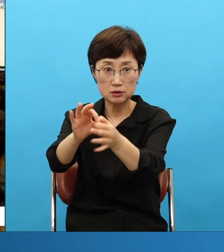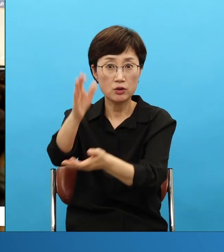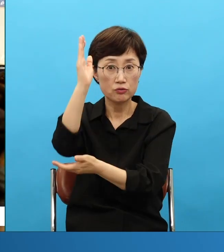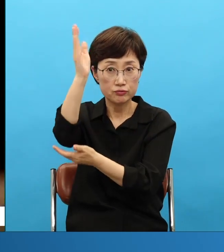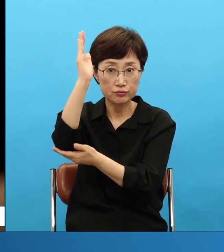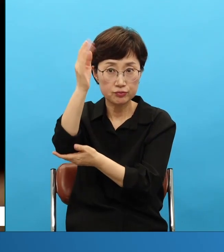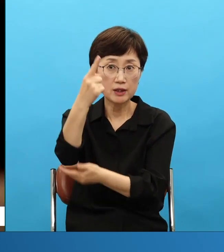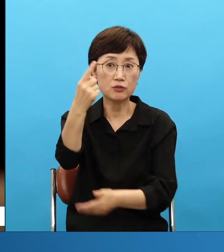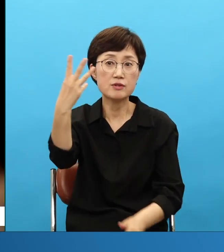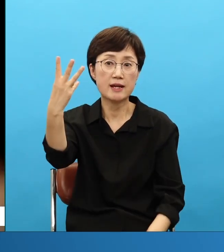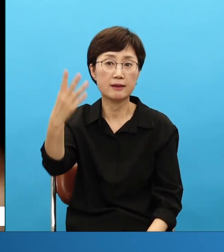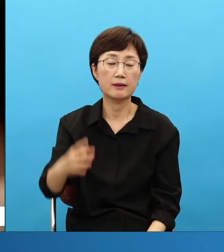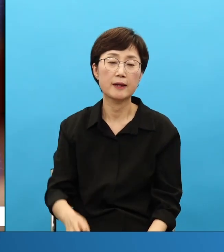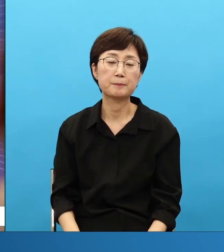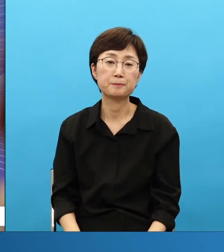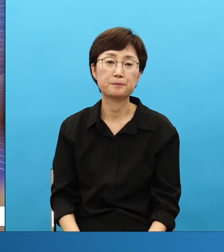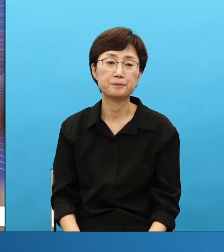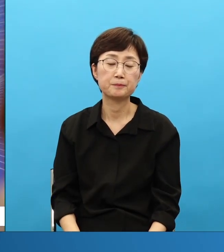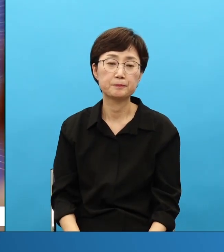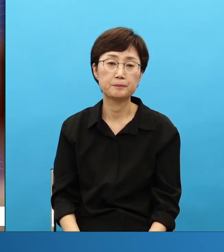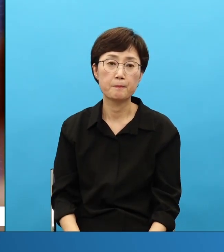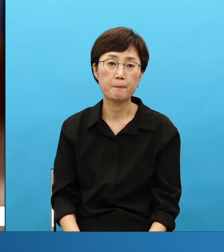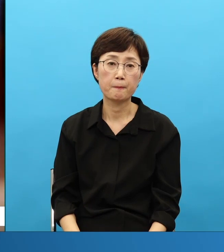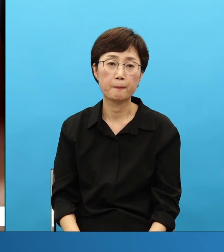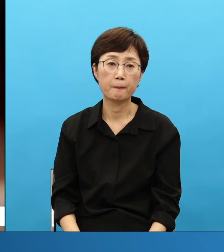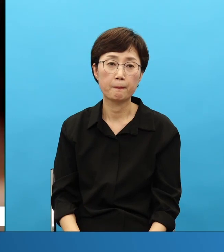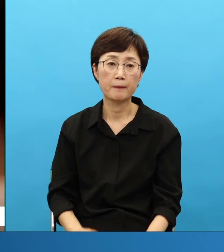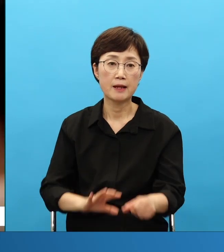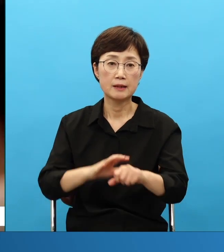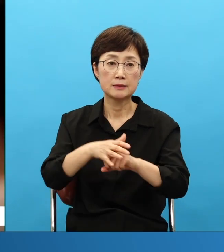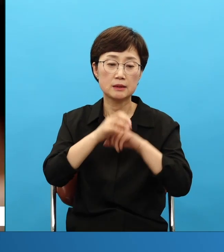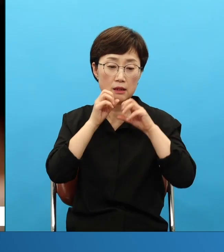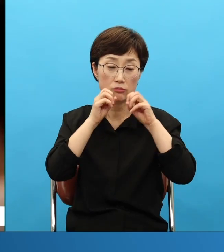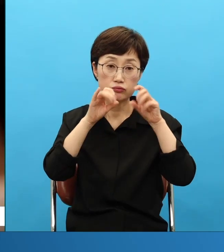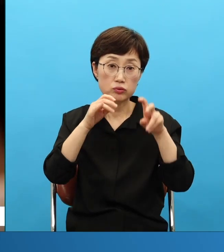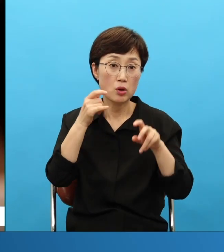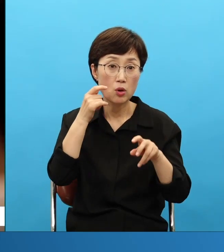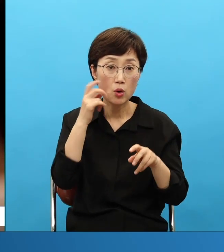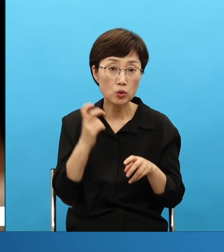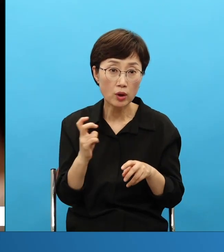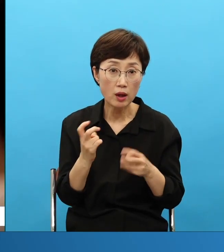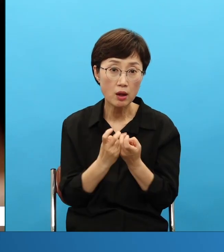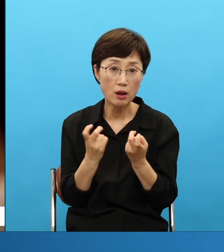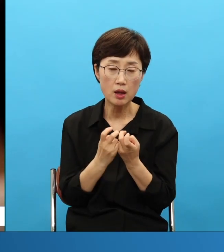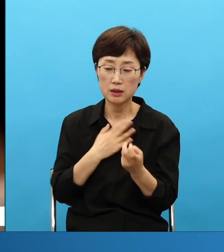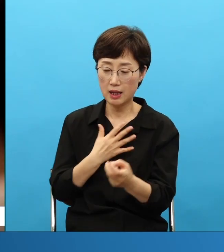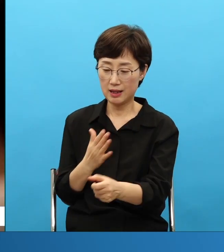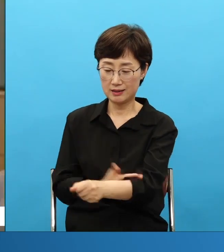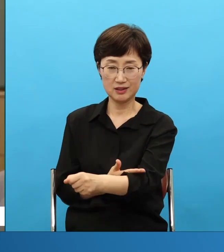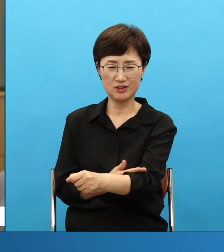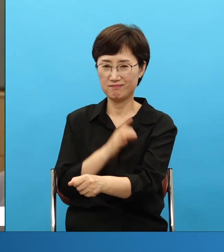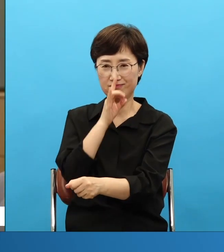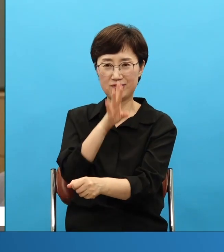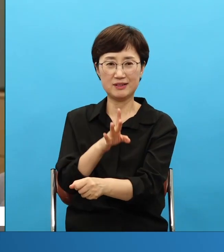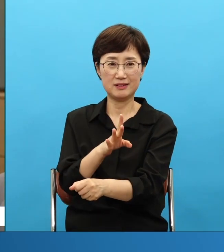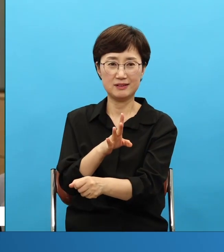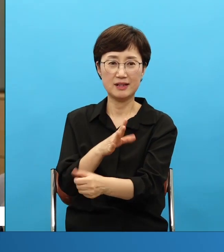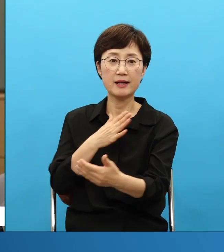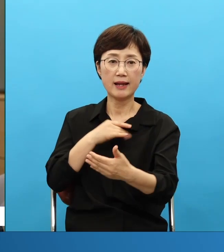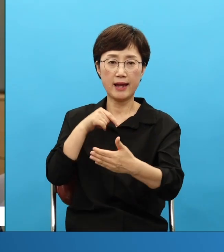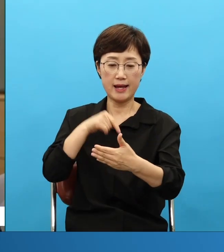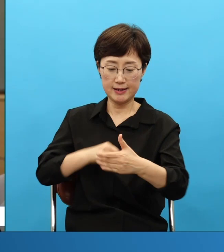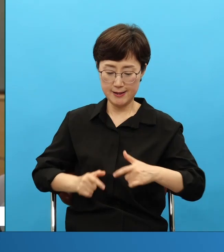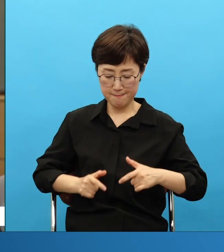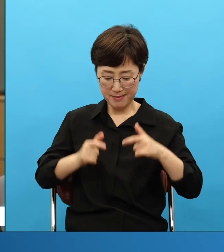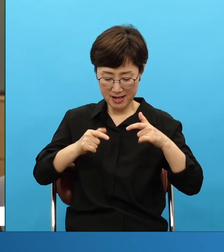전했습니다. 류광수 목사는 세계복음화는 우리의 능력으론 절대 불가능하기 때문에 내 안의